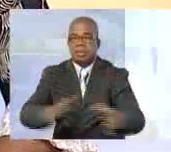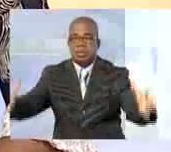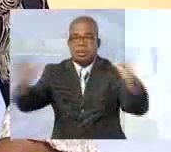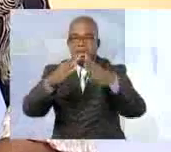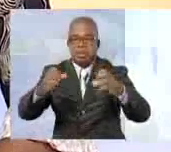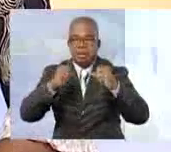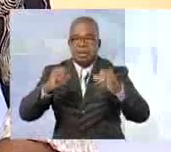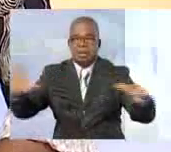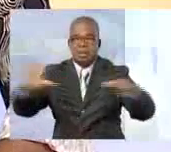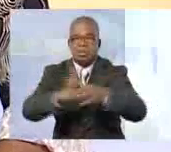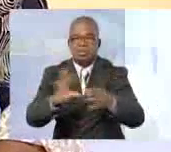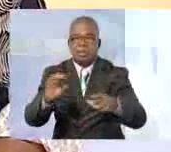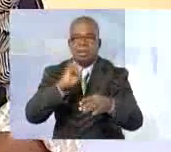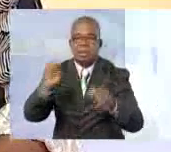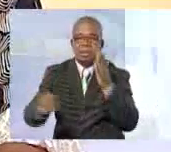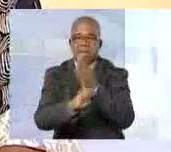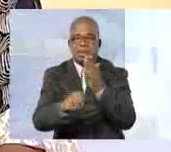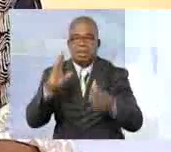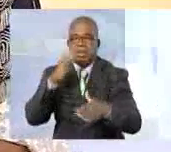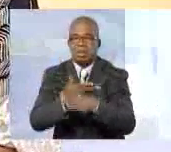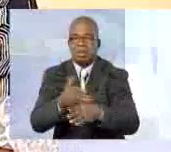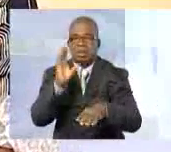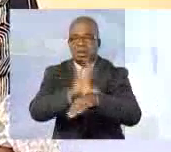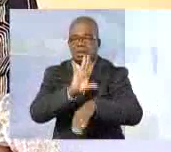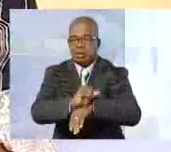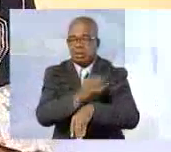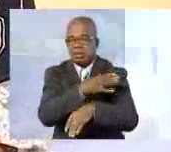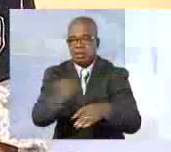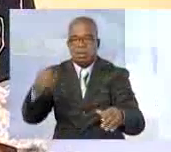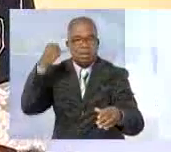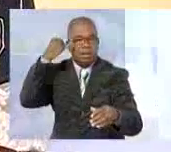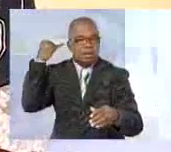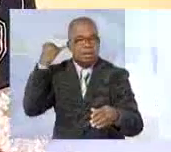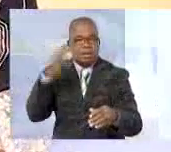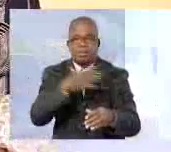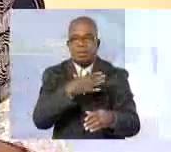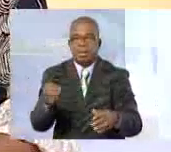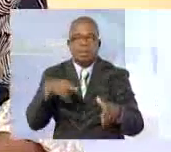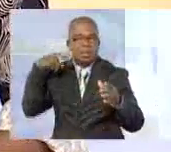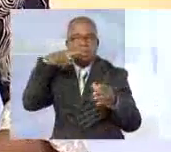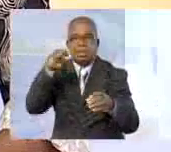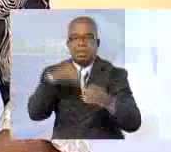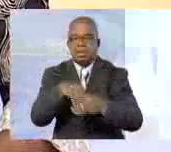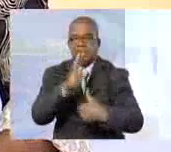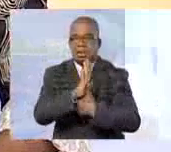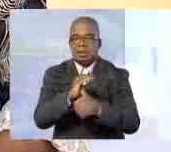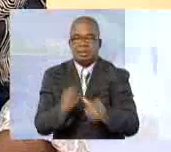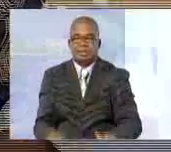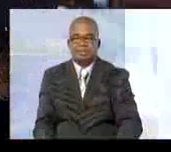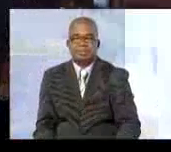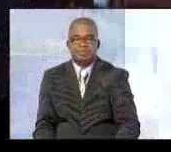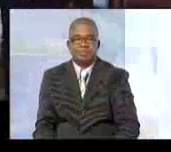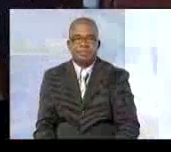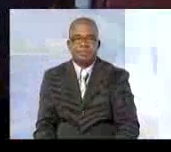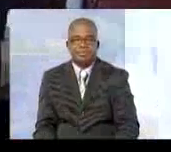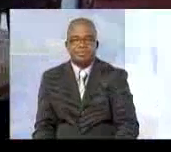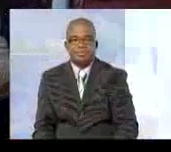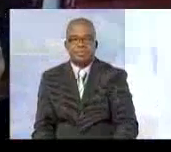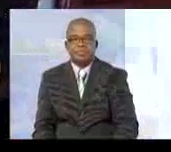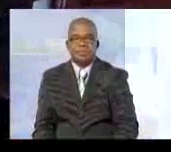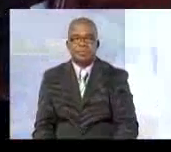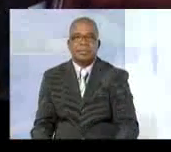de la coopération économique entre la Côte d'Ivoire et le Japon. On fait tout de suite le point avec Awa Touré.